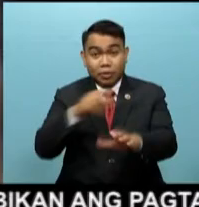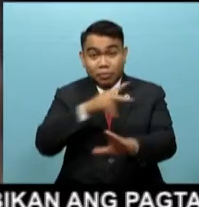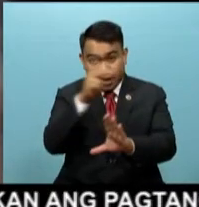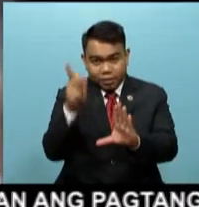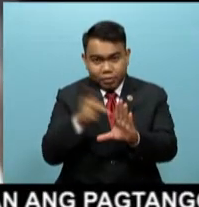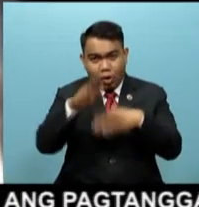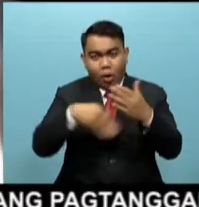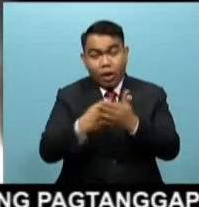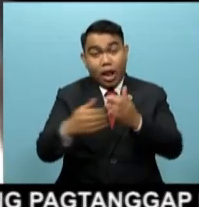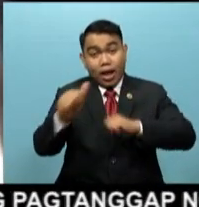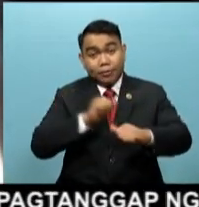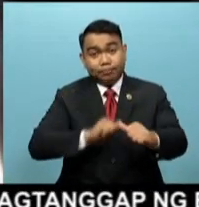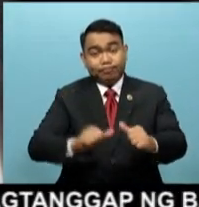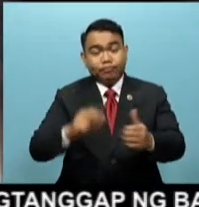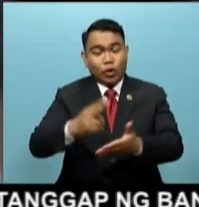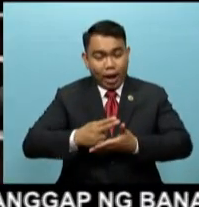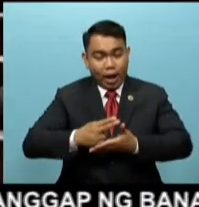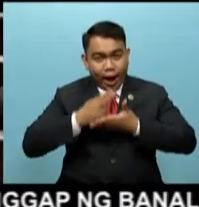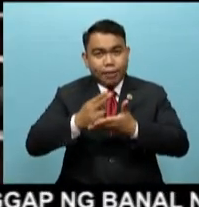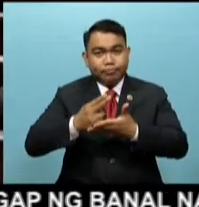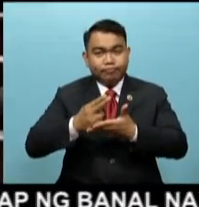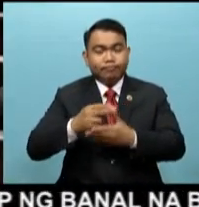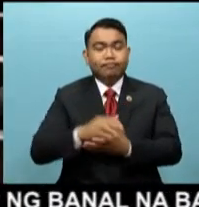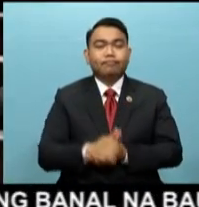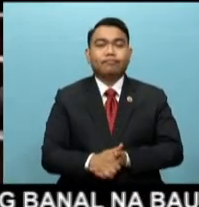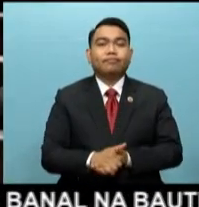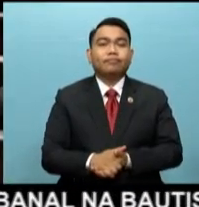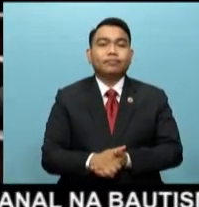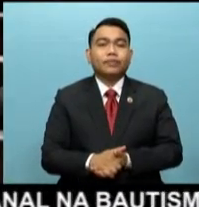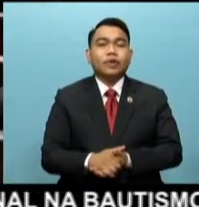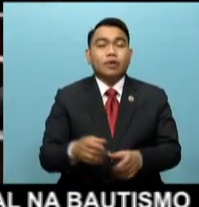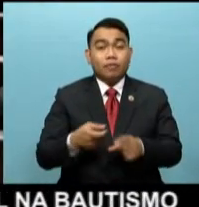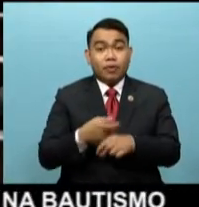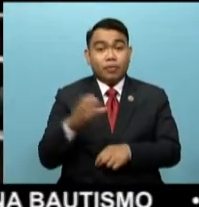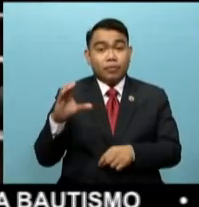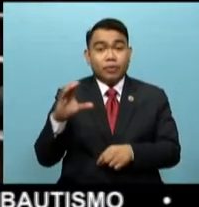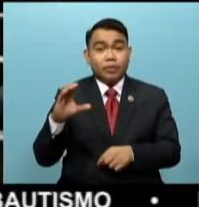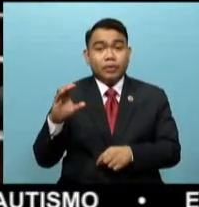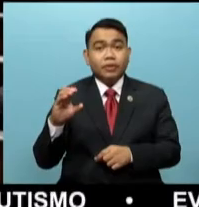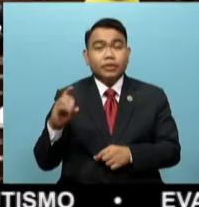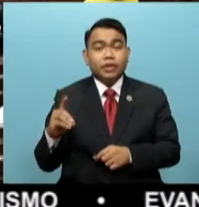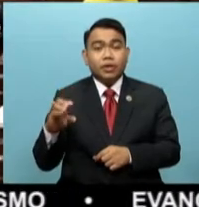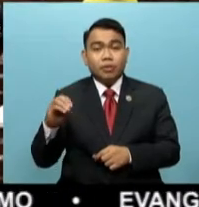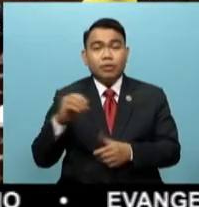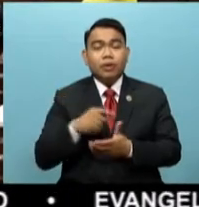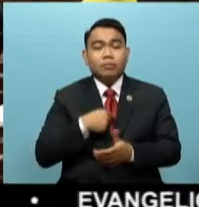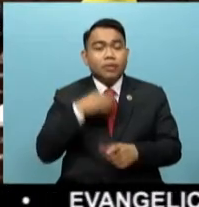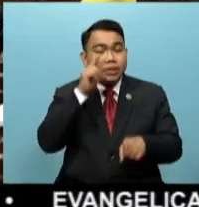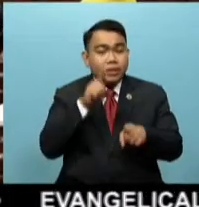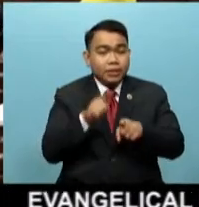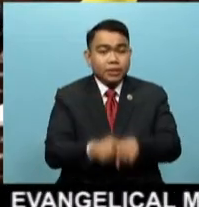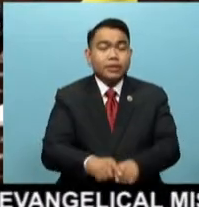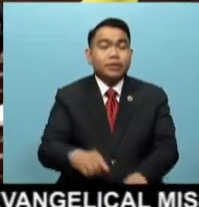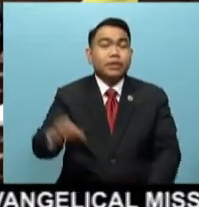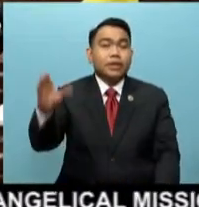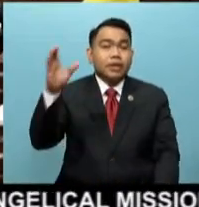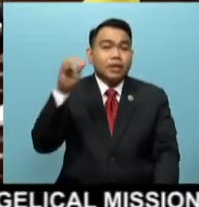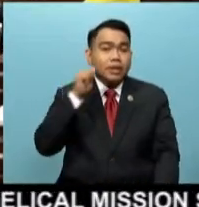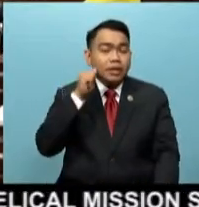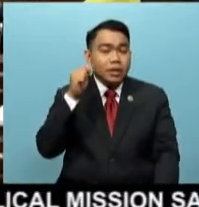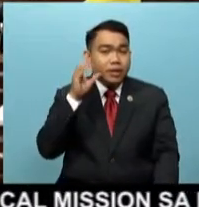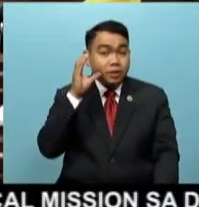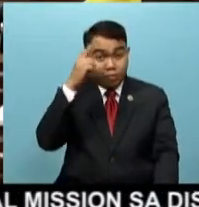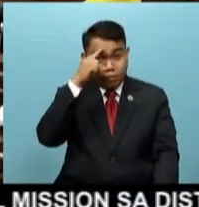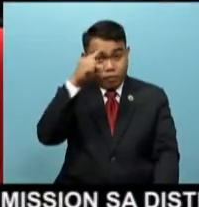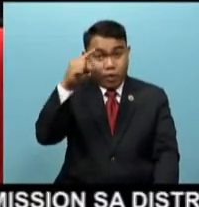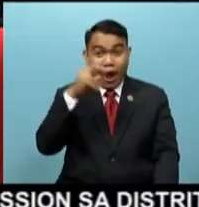inilulunsan. Kami po'y tutulong po sa kanila. Mula po rito sa Cagayan de Oro City, ako po si kapatid na Ana Kayanga para sa Iglesia ni Cristo